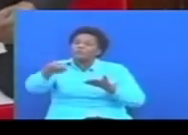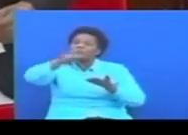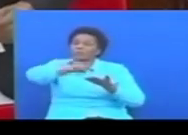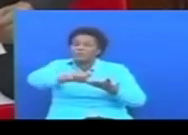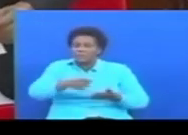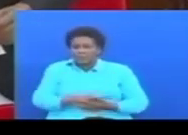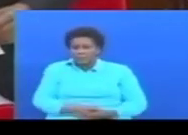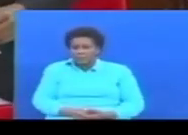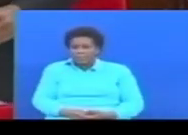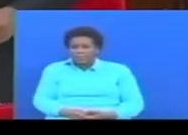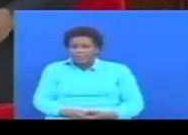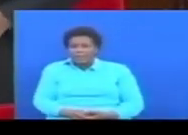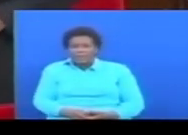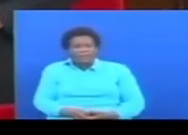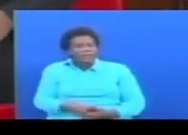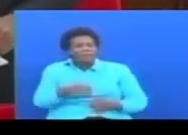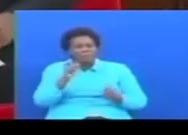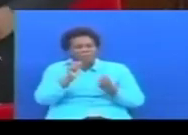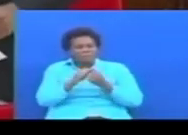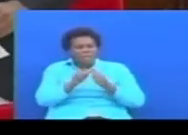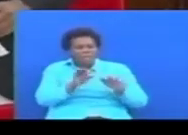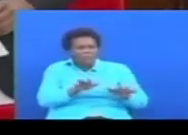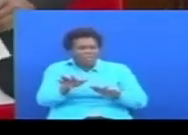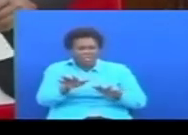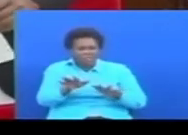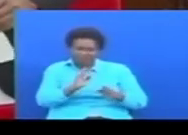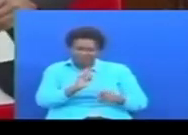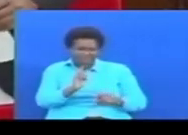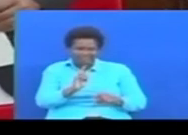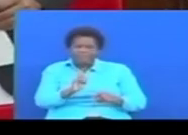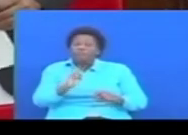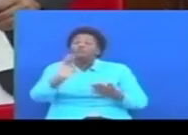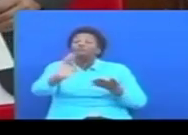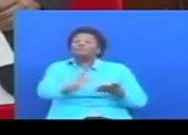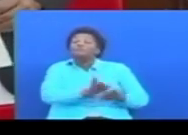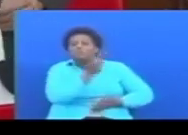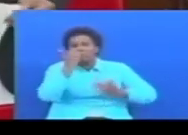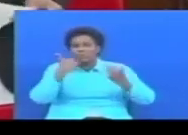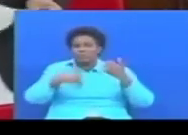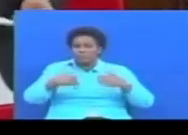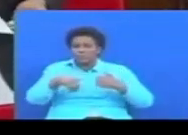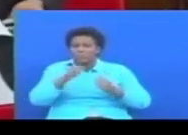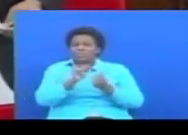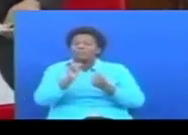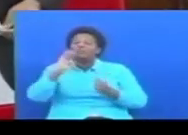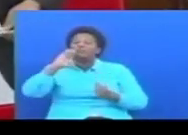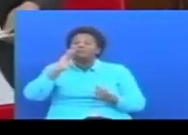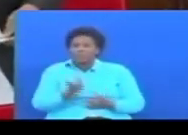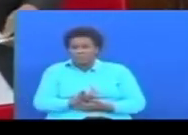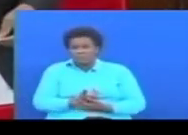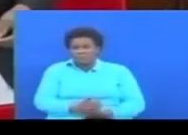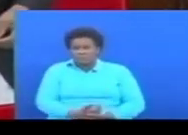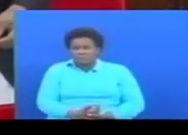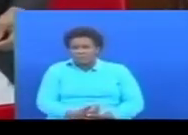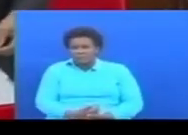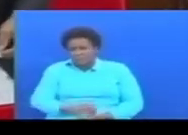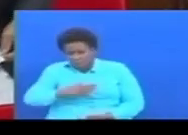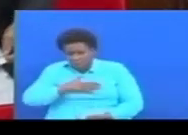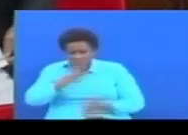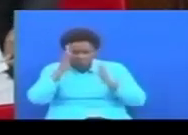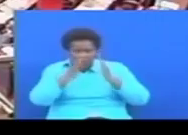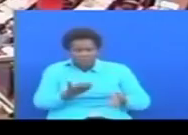wazi na lisibaki lisiwe na utata wowote, kwa sababu ni jambo muhimu na nyeti kwa umoja wa nchi yetu. Asante sana Mheshimiwa